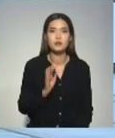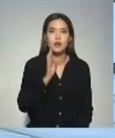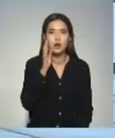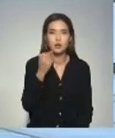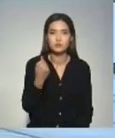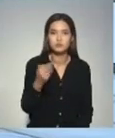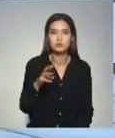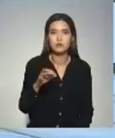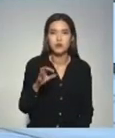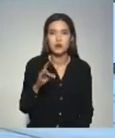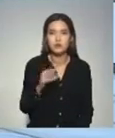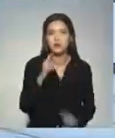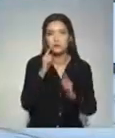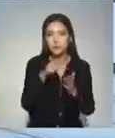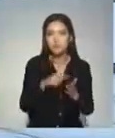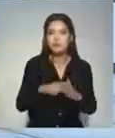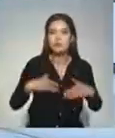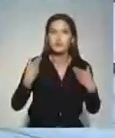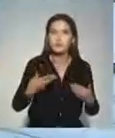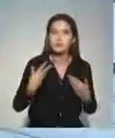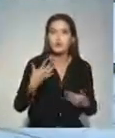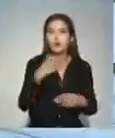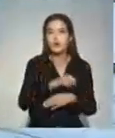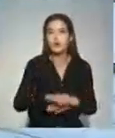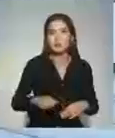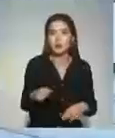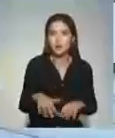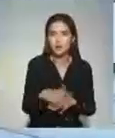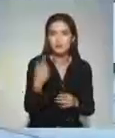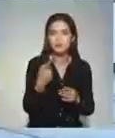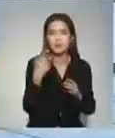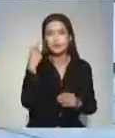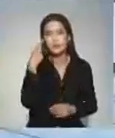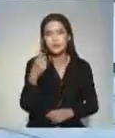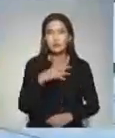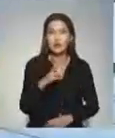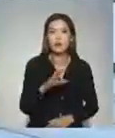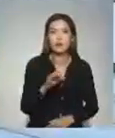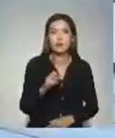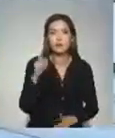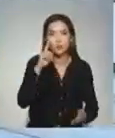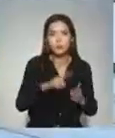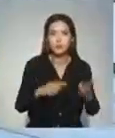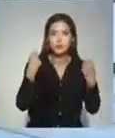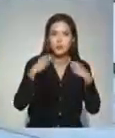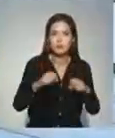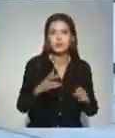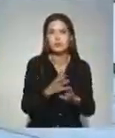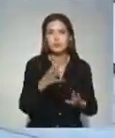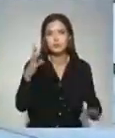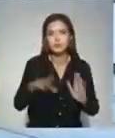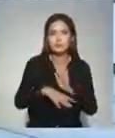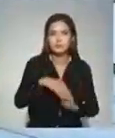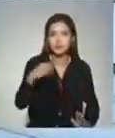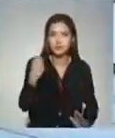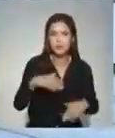С раннего утра Касым-Жомарт Токаеву поступают поздравления от зарубежных коллег. Первым по сообщению Акурды с убедительной победой на внеочередных